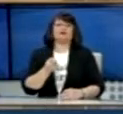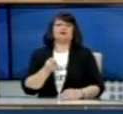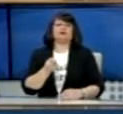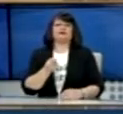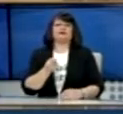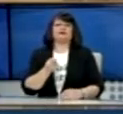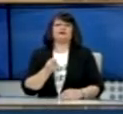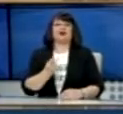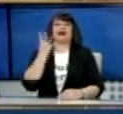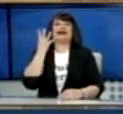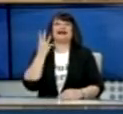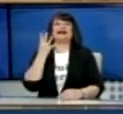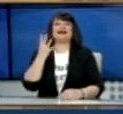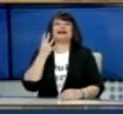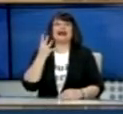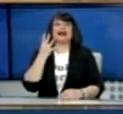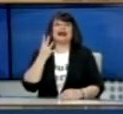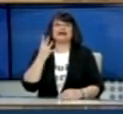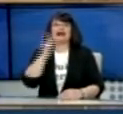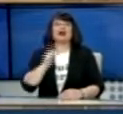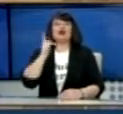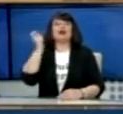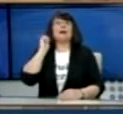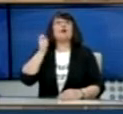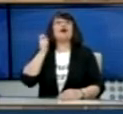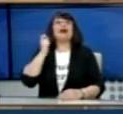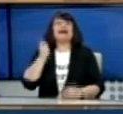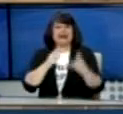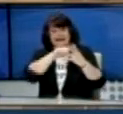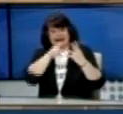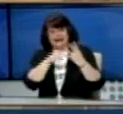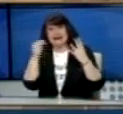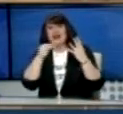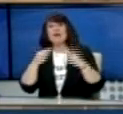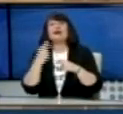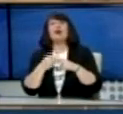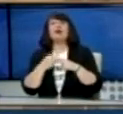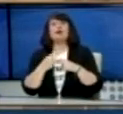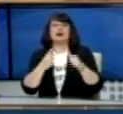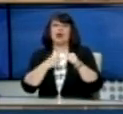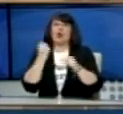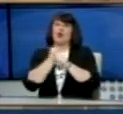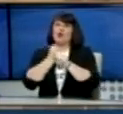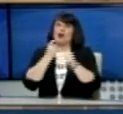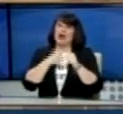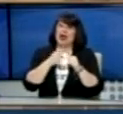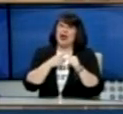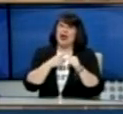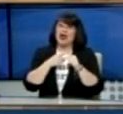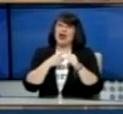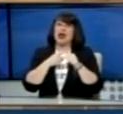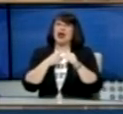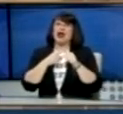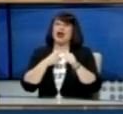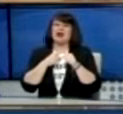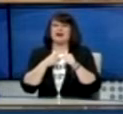μας γνωρίζουν καλύτερα. Θα συνεχίσουμε αυτή την προσπάθεια ώστε να διασφαλίσουμε με τον καλύτερο δυνατό τρόπο